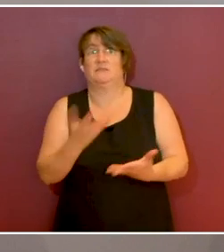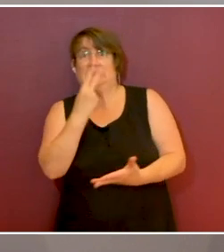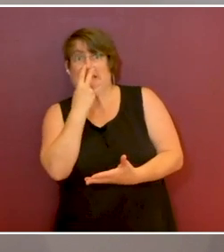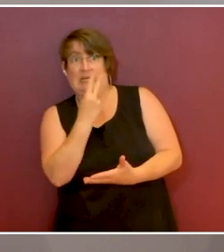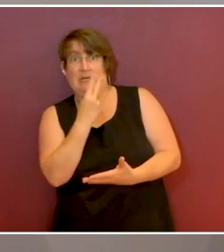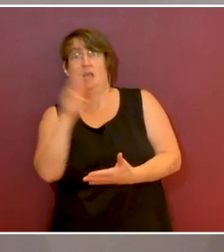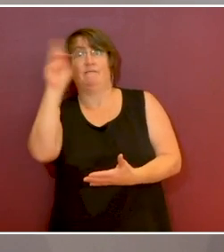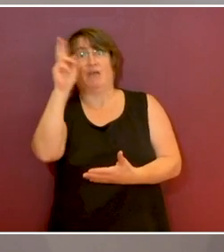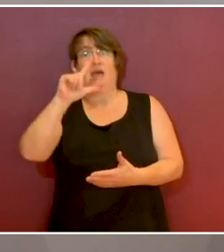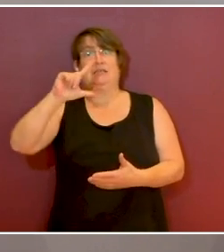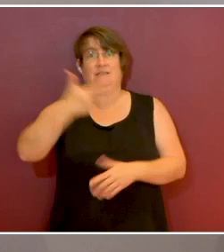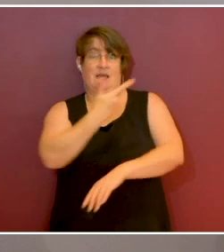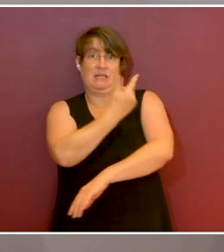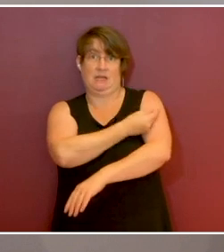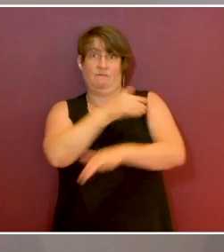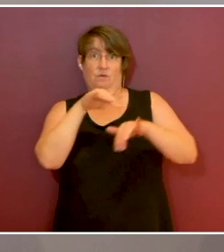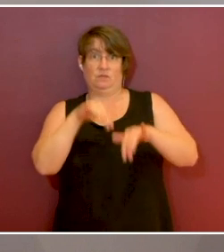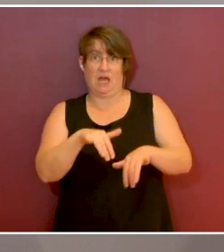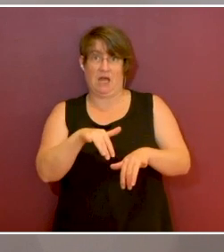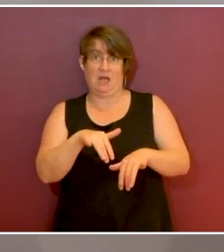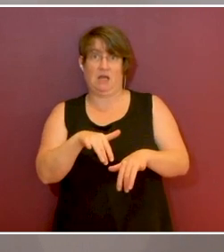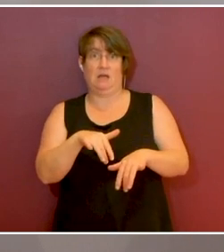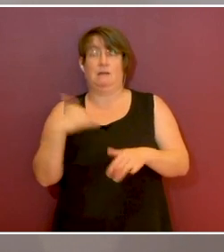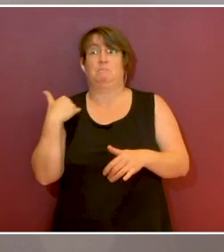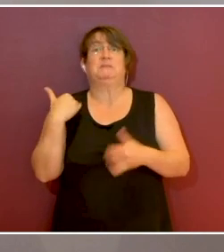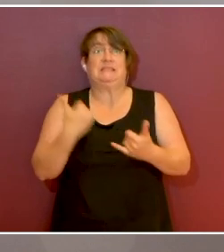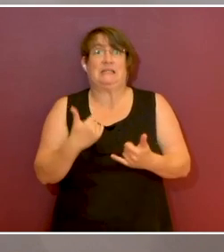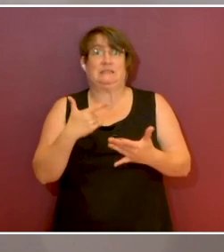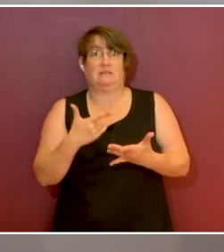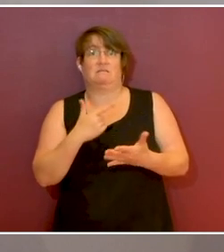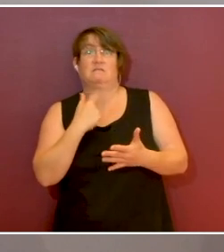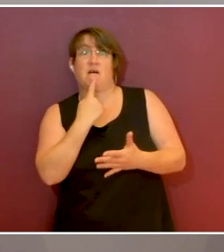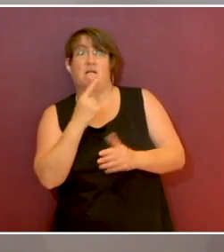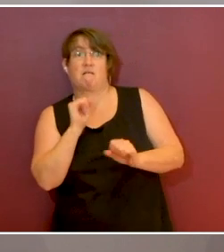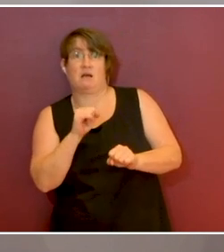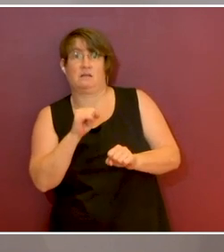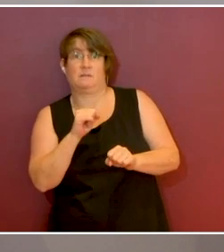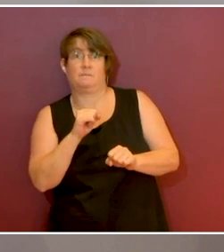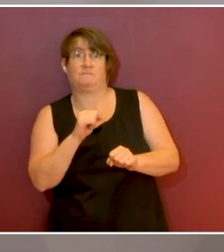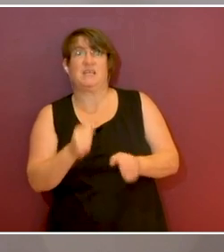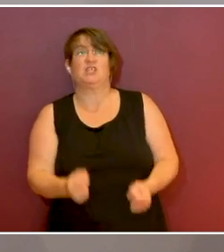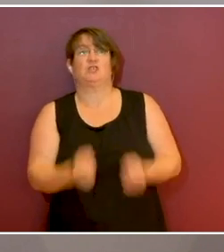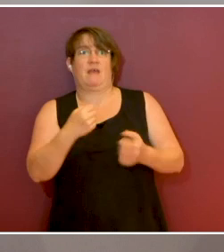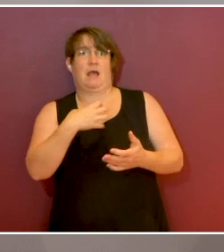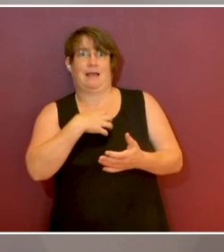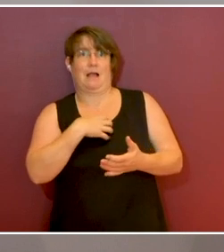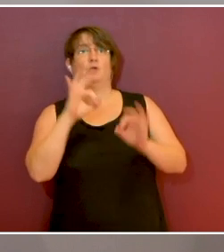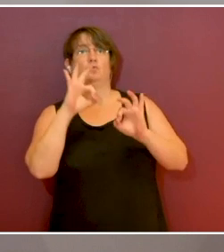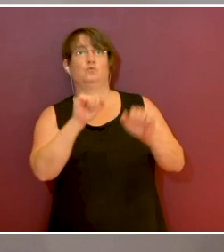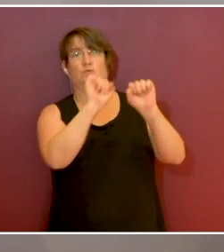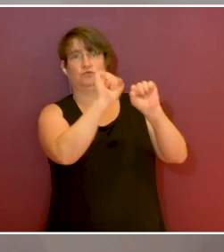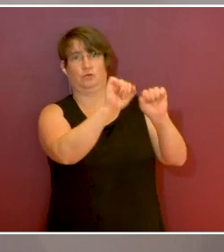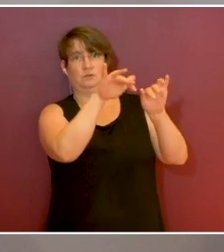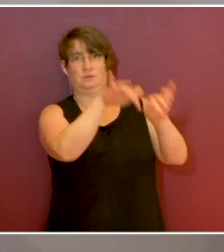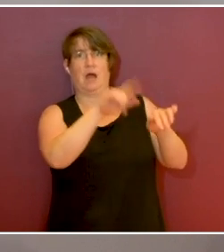einen guten Schutz mindestens vor schweren Erkrankungen hat, auch bei der Delta-Variante.